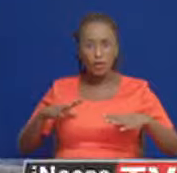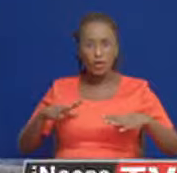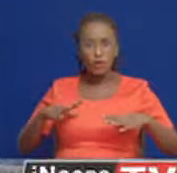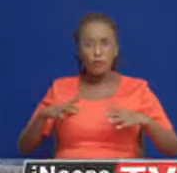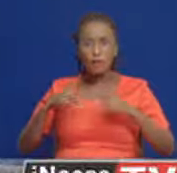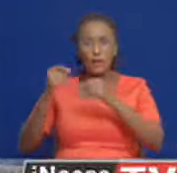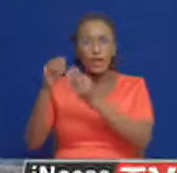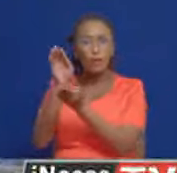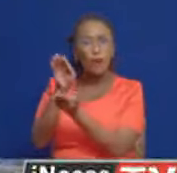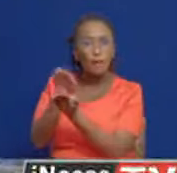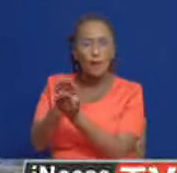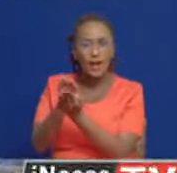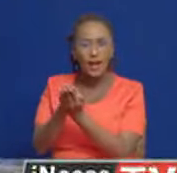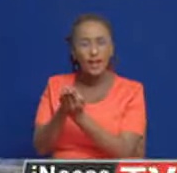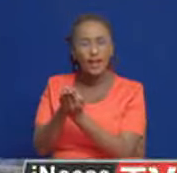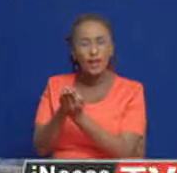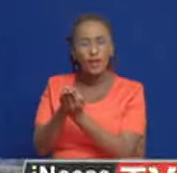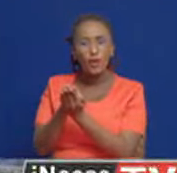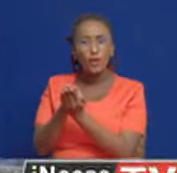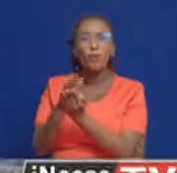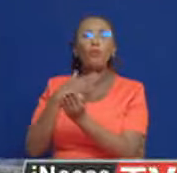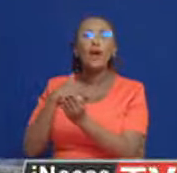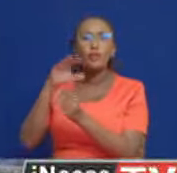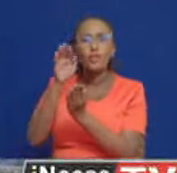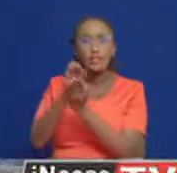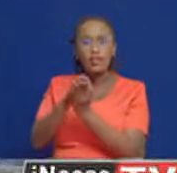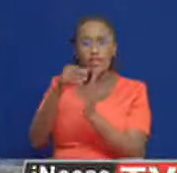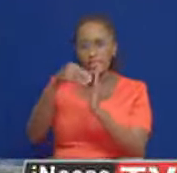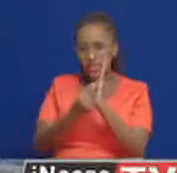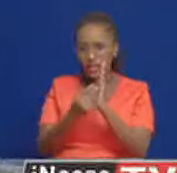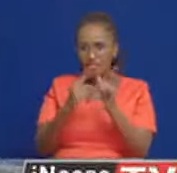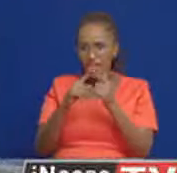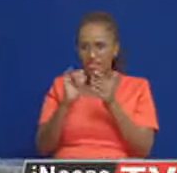benki wanataka kunua ile bankers check. Kawaida kama una